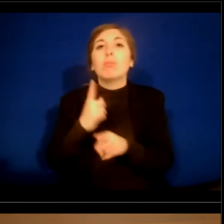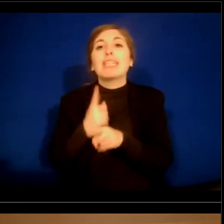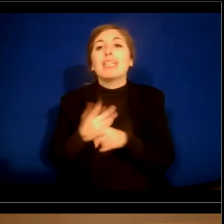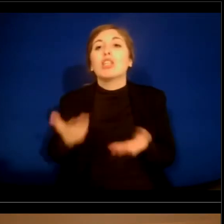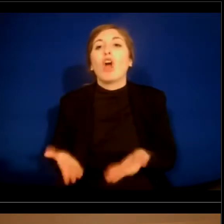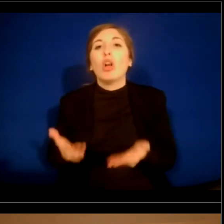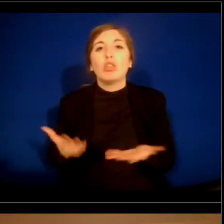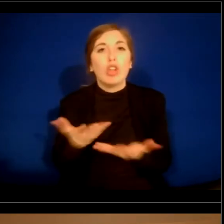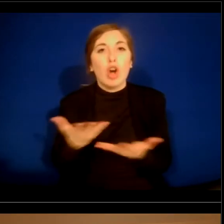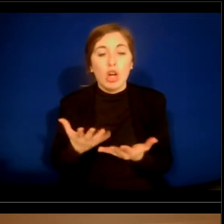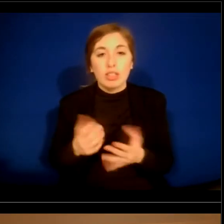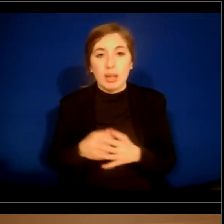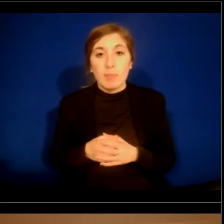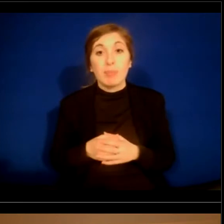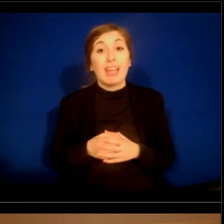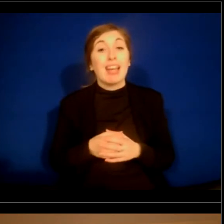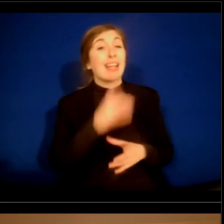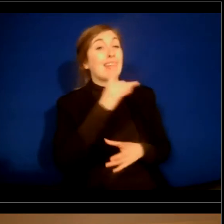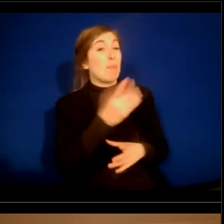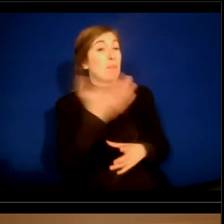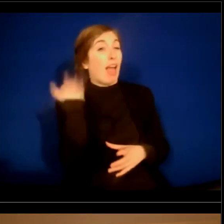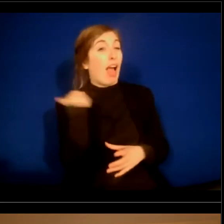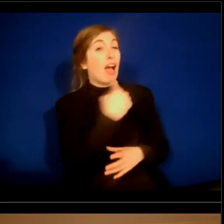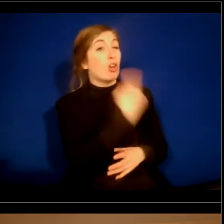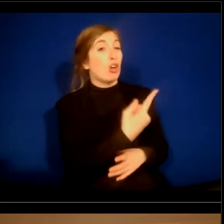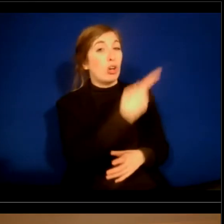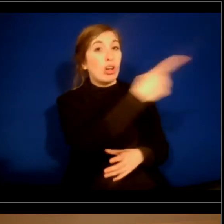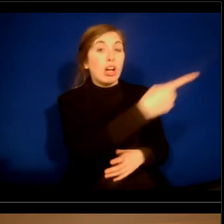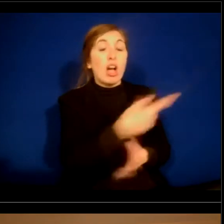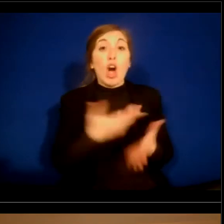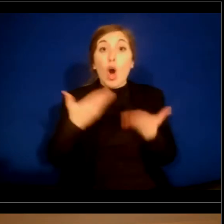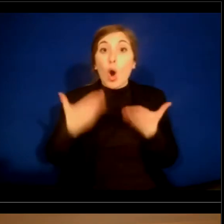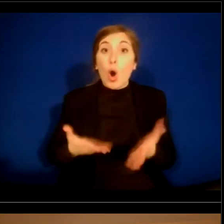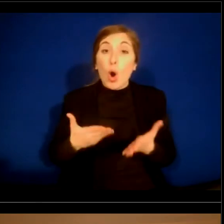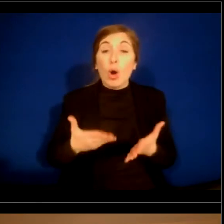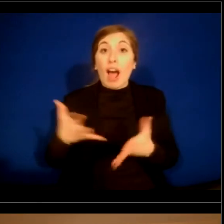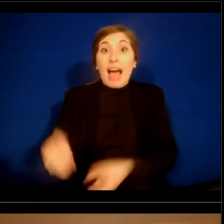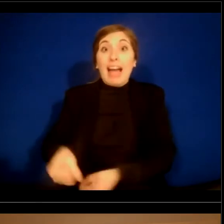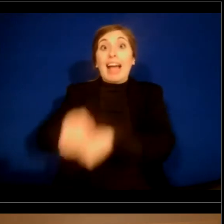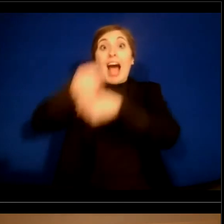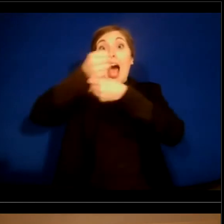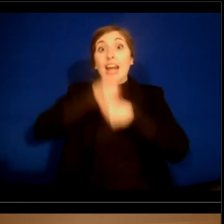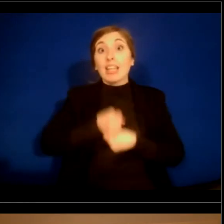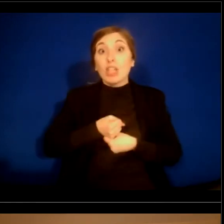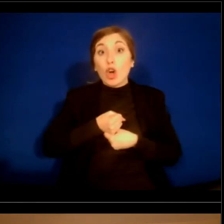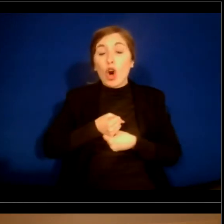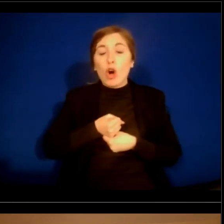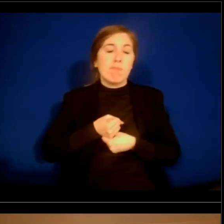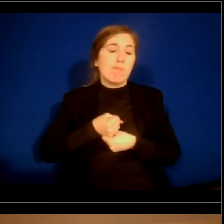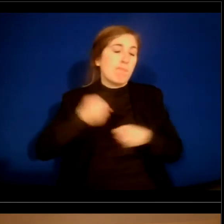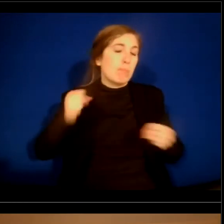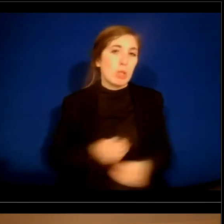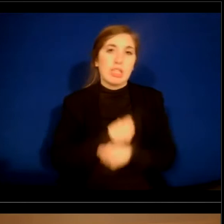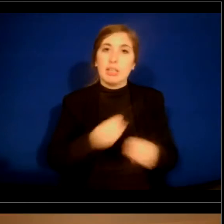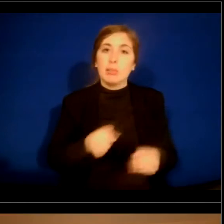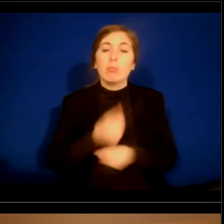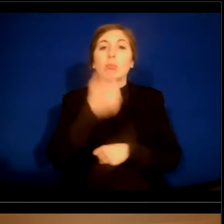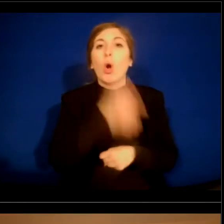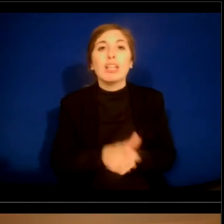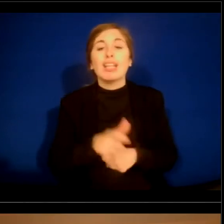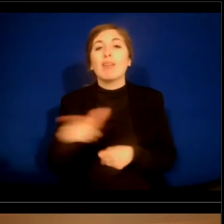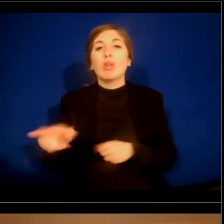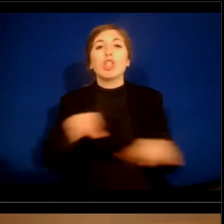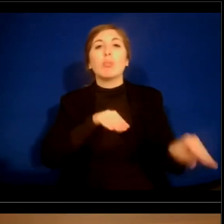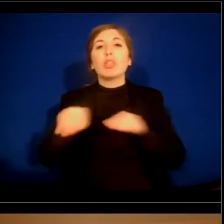prima, non è ancora il momento per prendere in carico le persone perché ci si sposta tanto ed è impossibile rintracciarle.